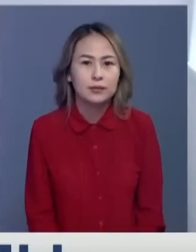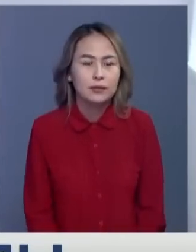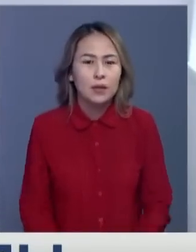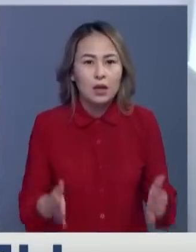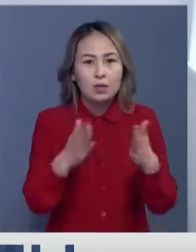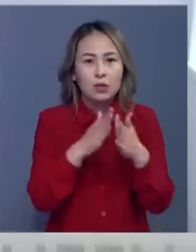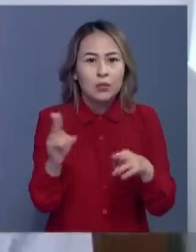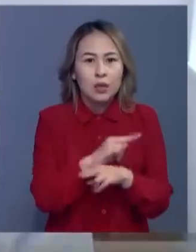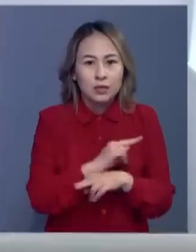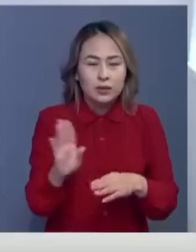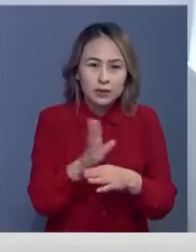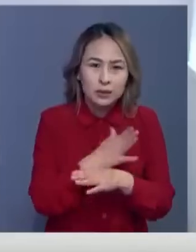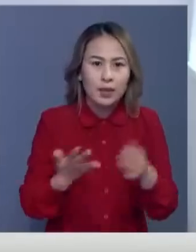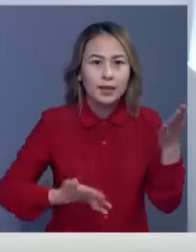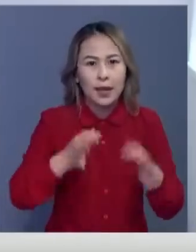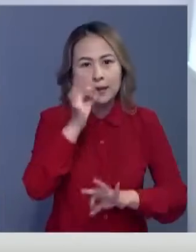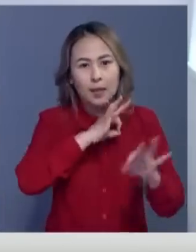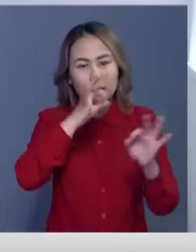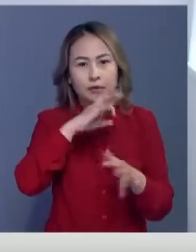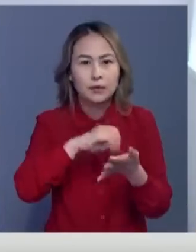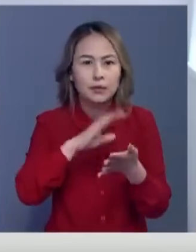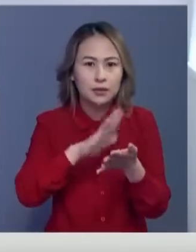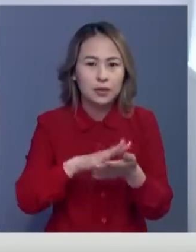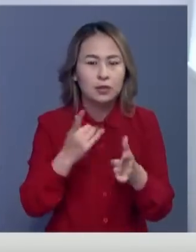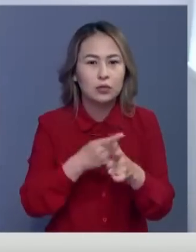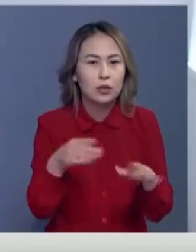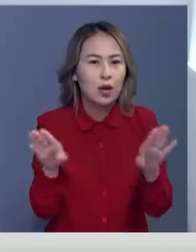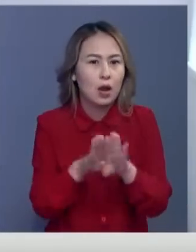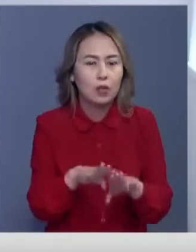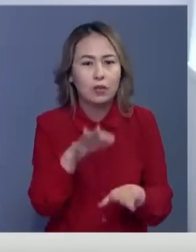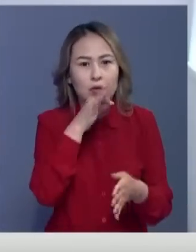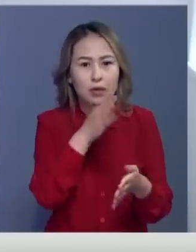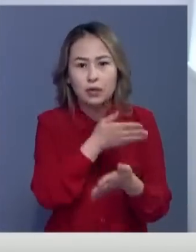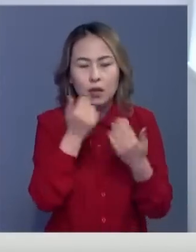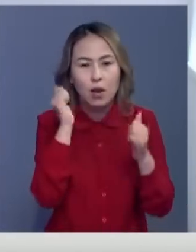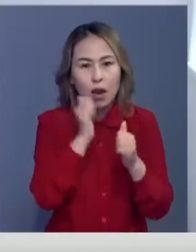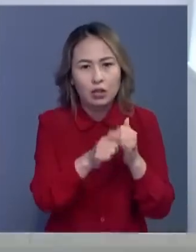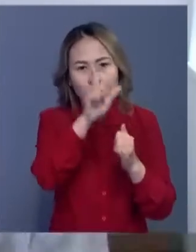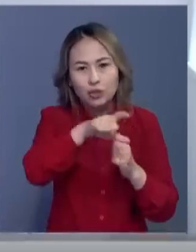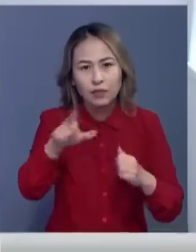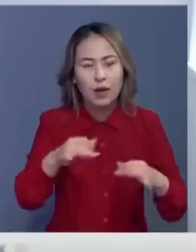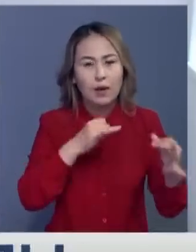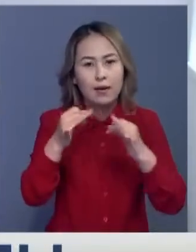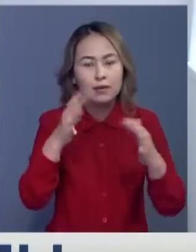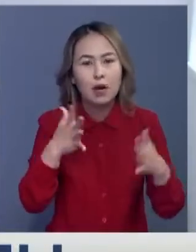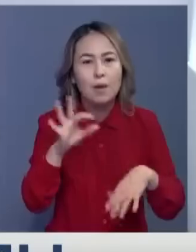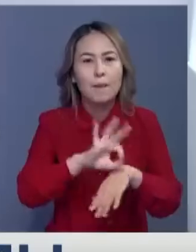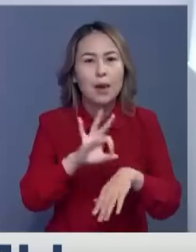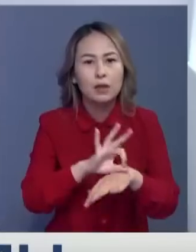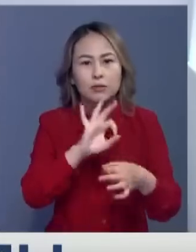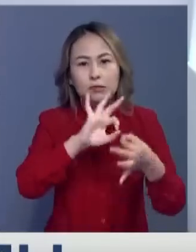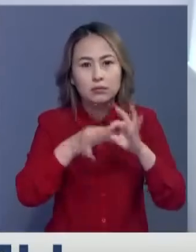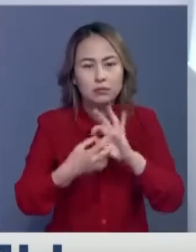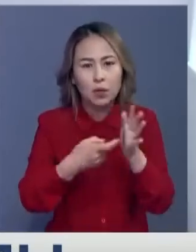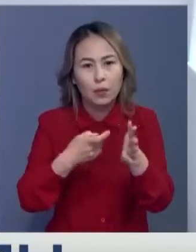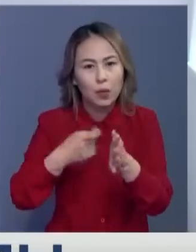Үйде бұлай емделіңдер, мынадай дәрі егіңдер деп ақыл айтып отырғанымыз жоқ. Біз әр науқаспен сөйлесіп, оның қандай індеттермен ауырғанын сұрап,